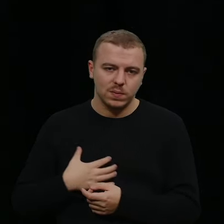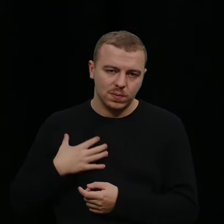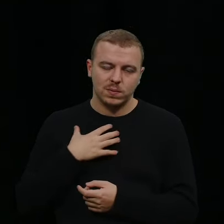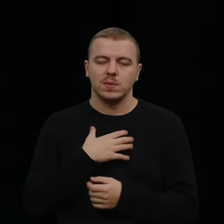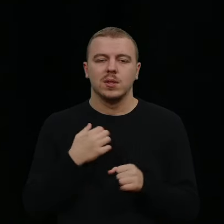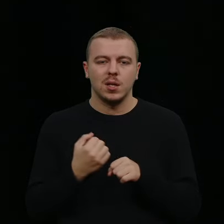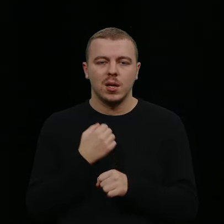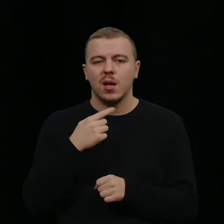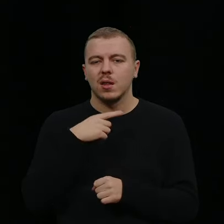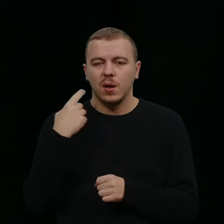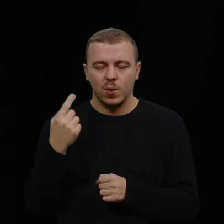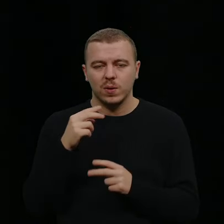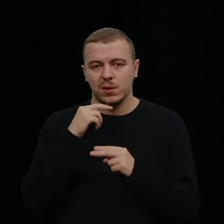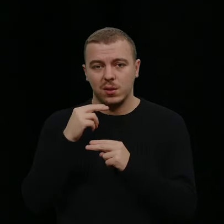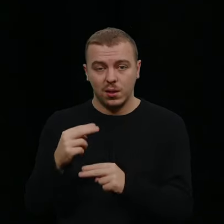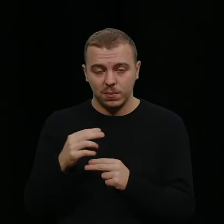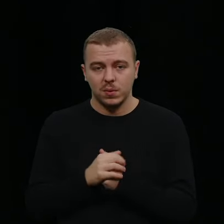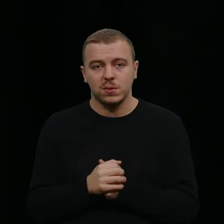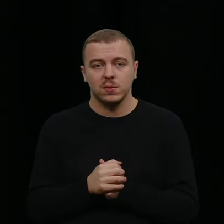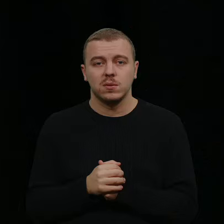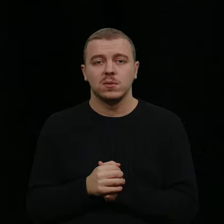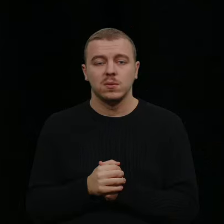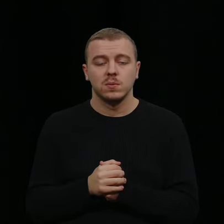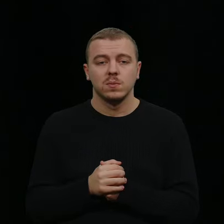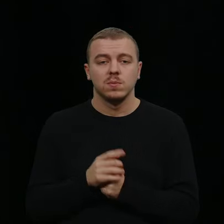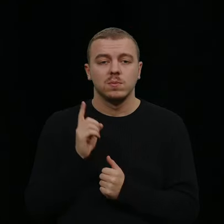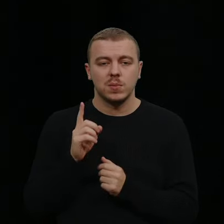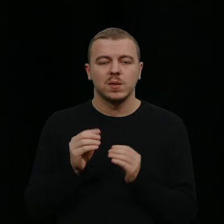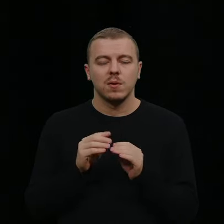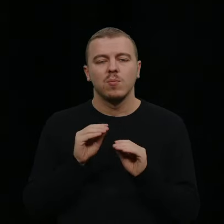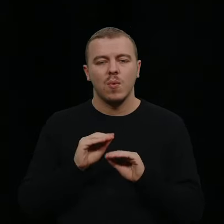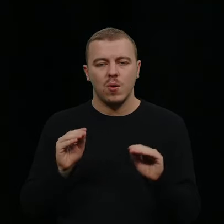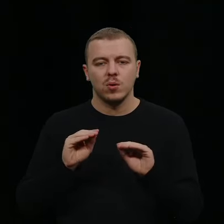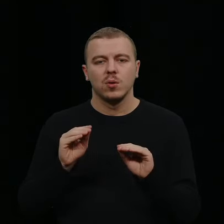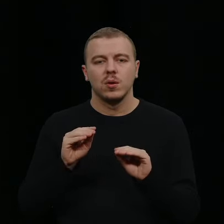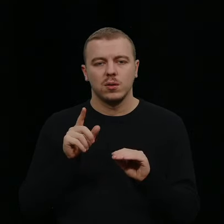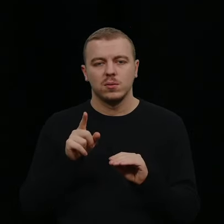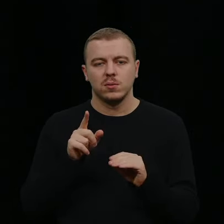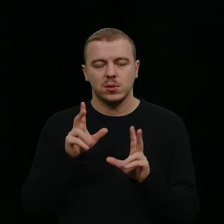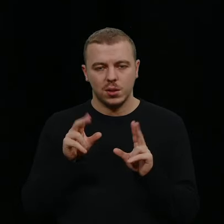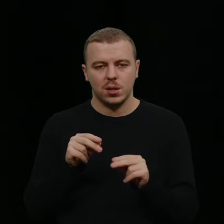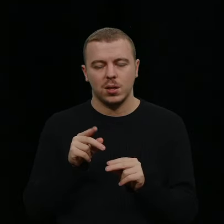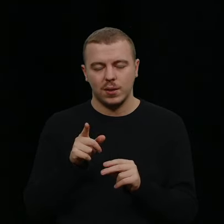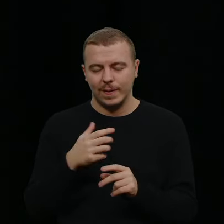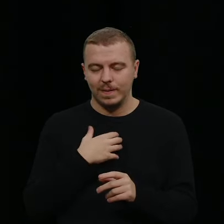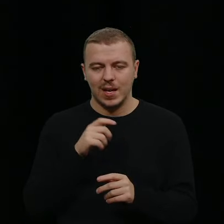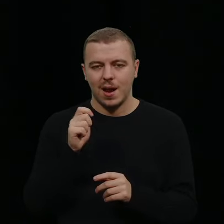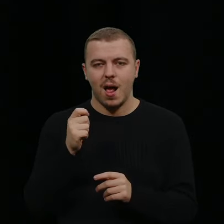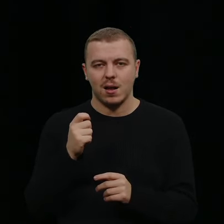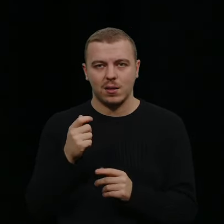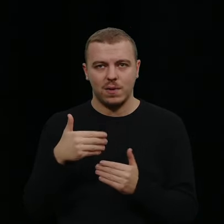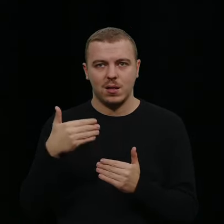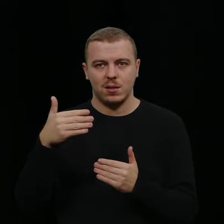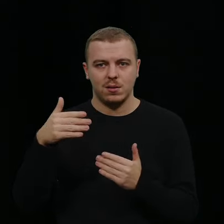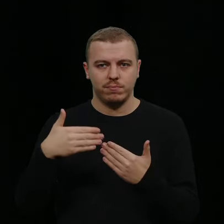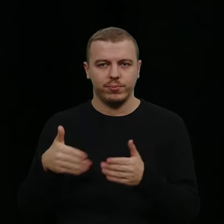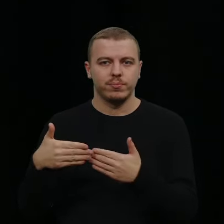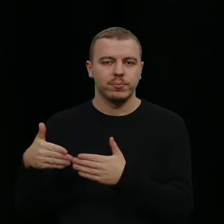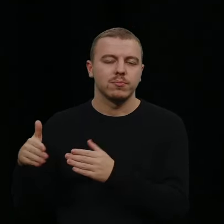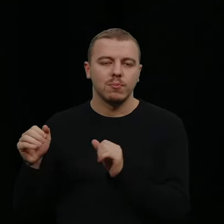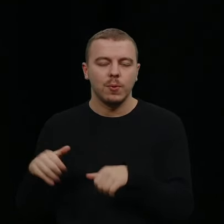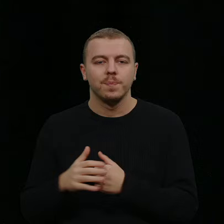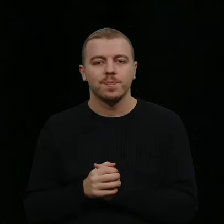tam reikia daug dėmesio, bet visgi mokytojas yra, čia yra raktas į mūsų ateitį, todėl aš